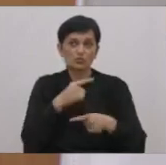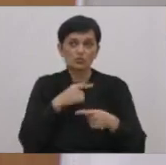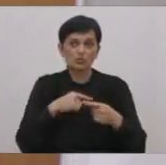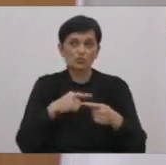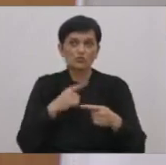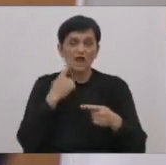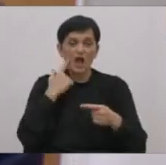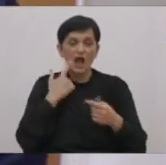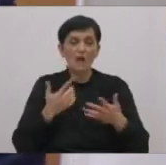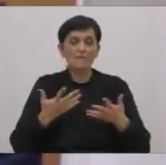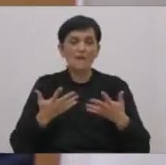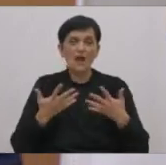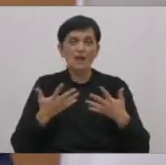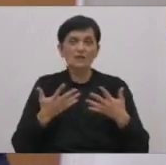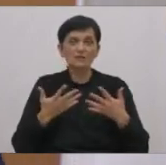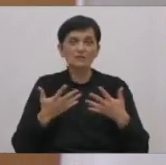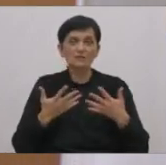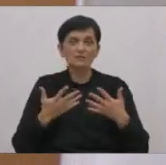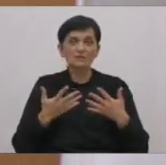არავითარი ეფექტი